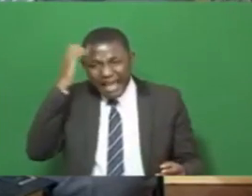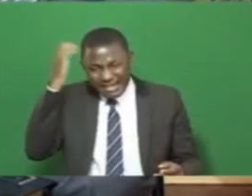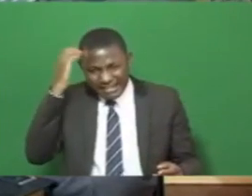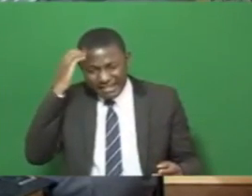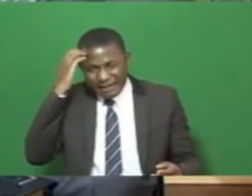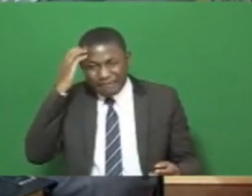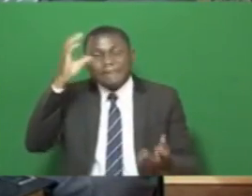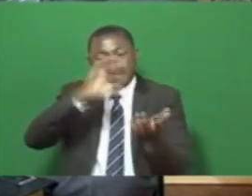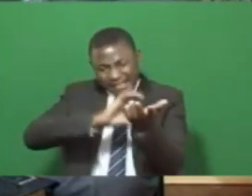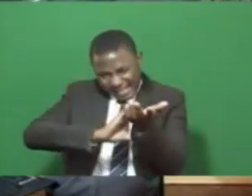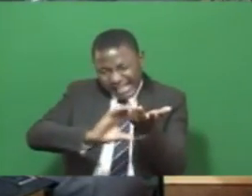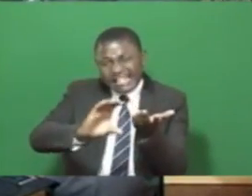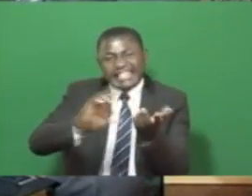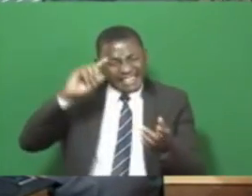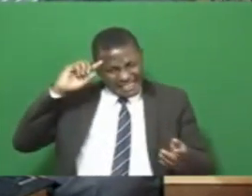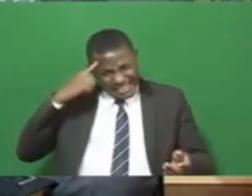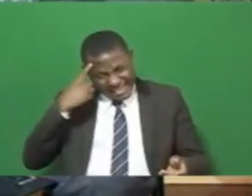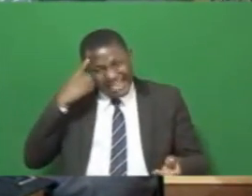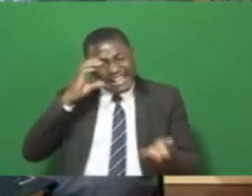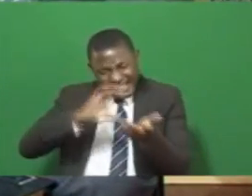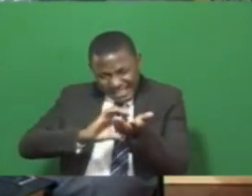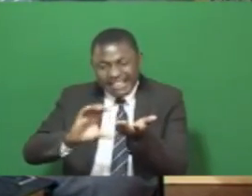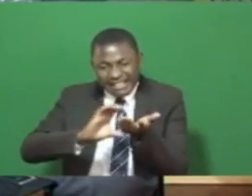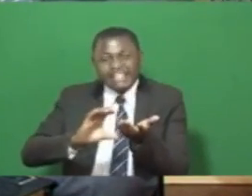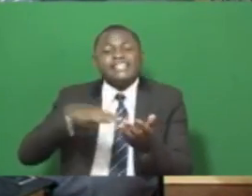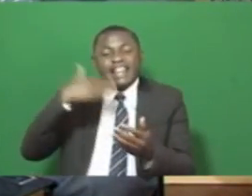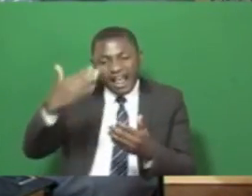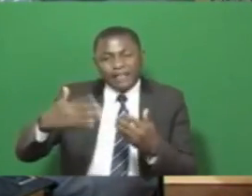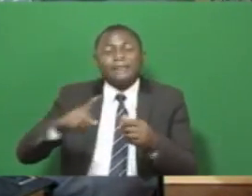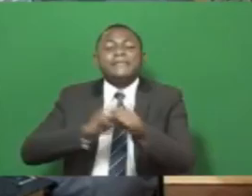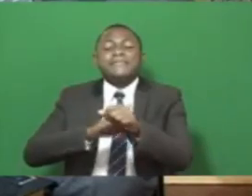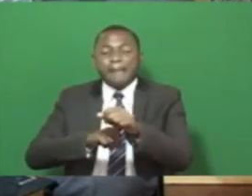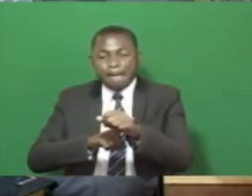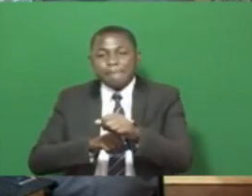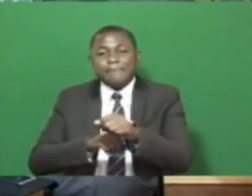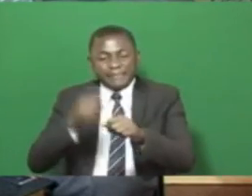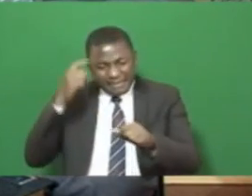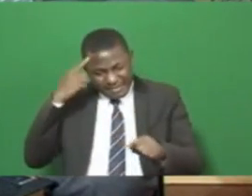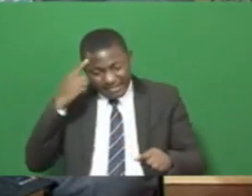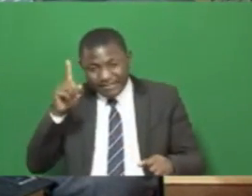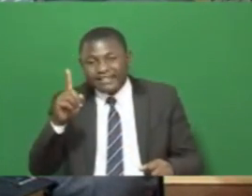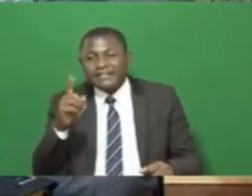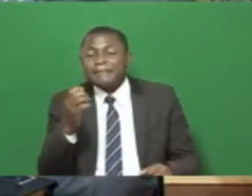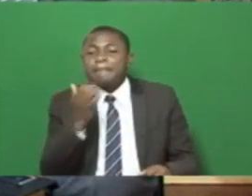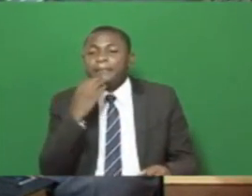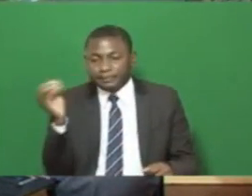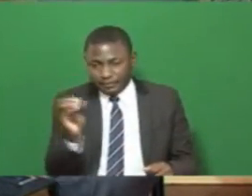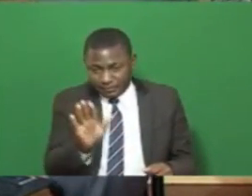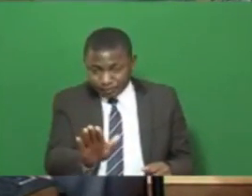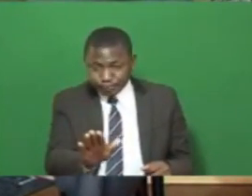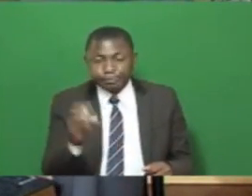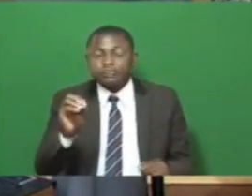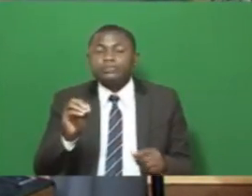paaction zvinotangira mupfungwa. Right. So wafunga chero ukazoshaya mukana asi zvatoitika. Saka